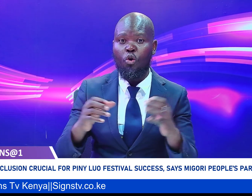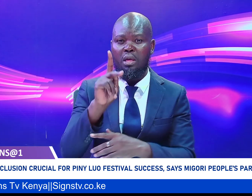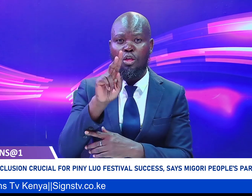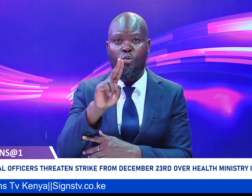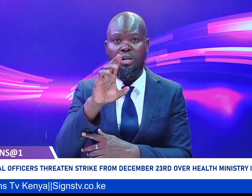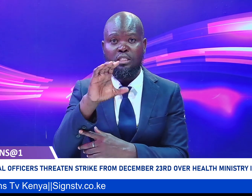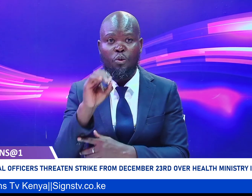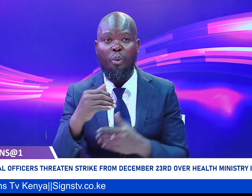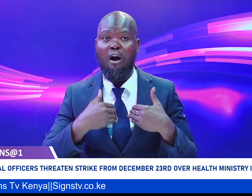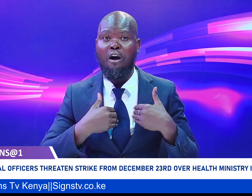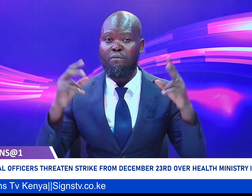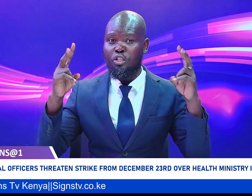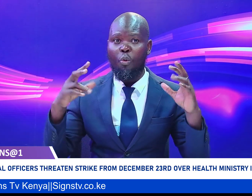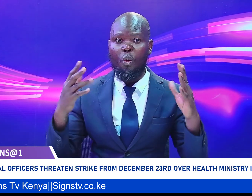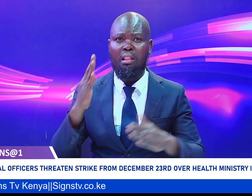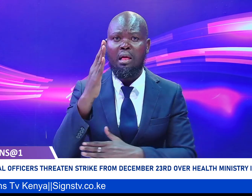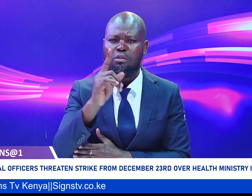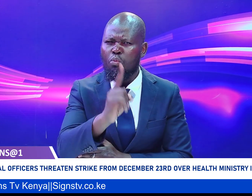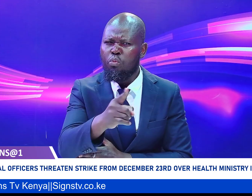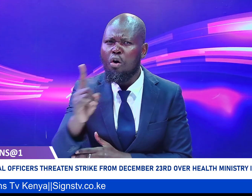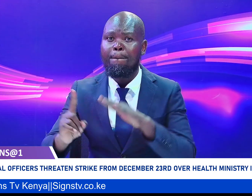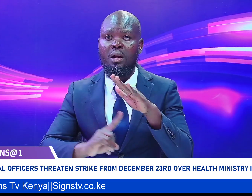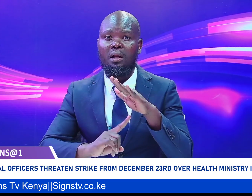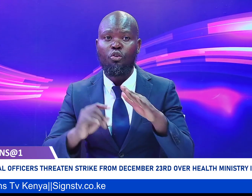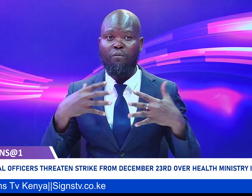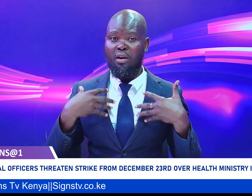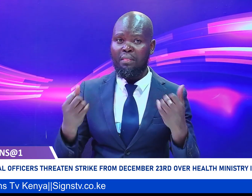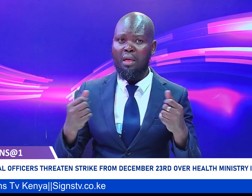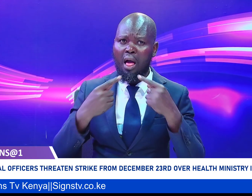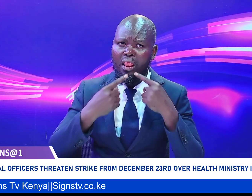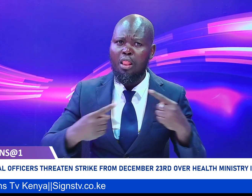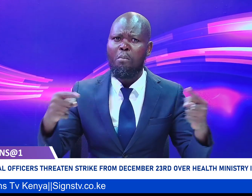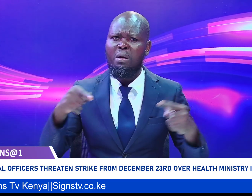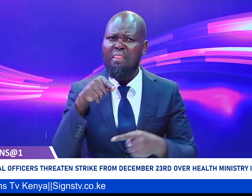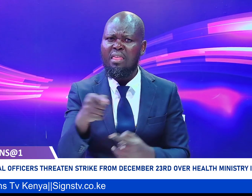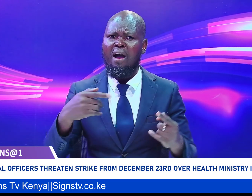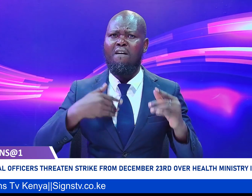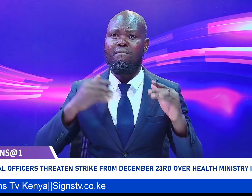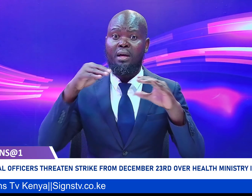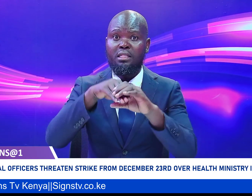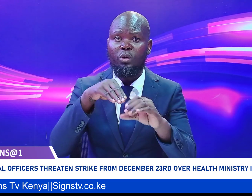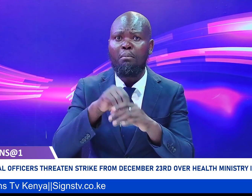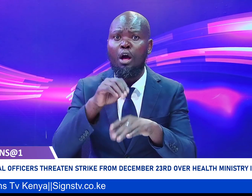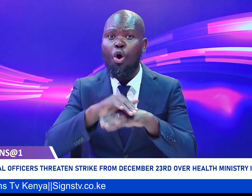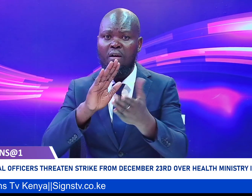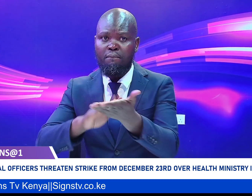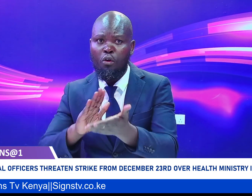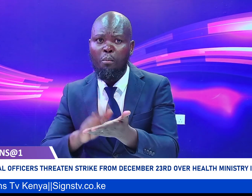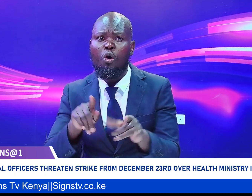Kenya Union of Clinical Officers, KUSO, has issued a stern warning to the Ministry of Health, announcing their intention to